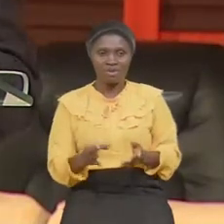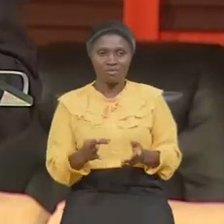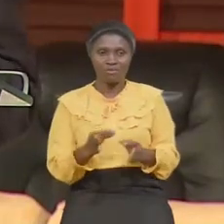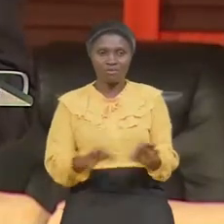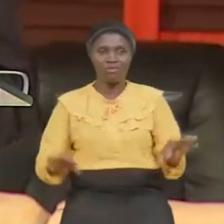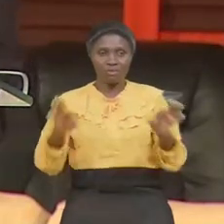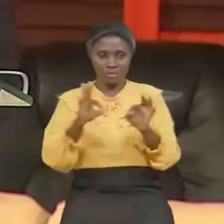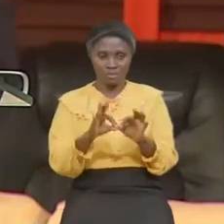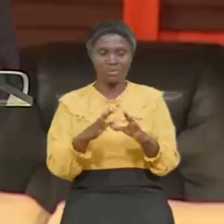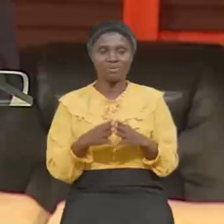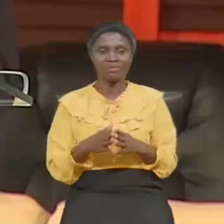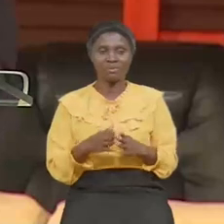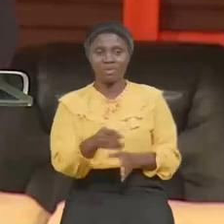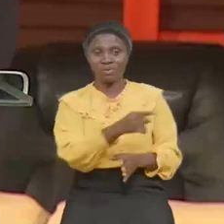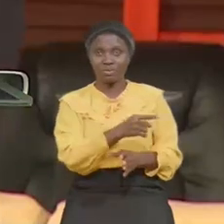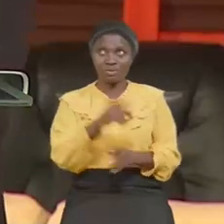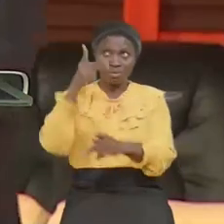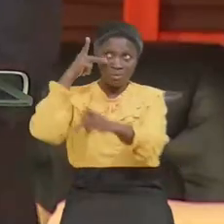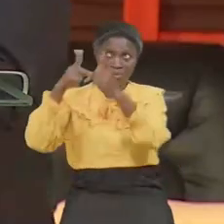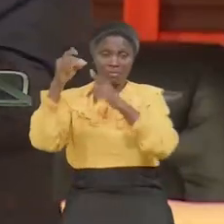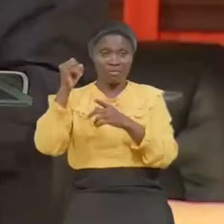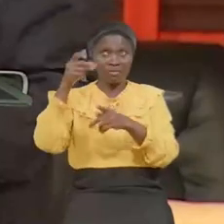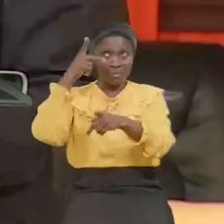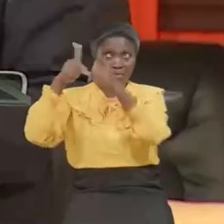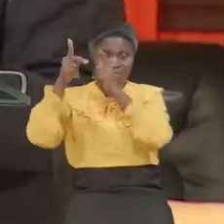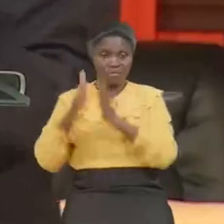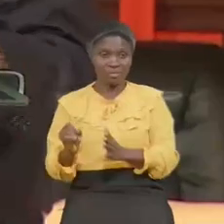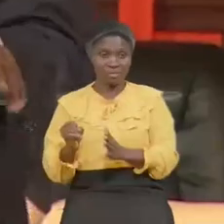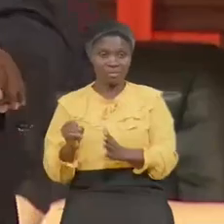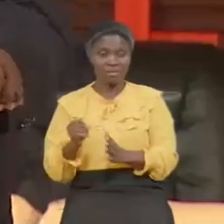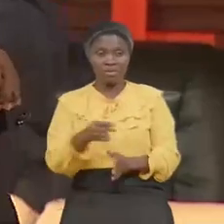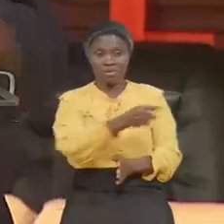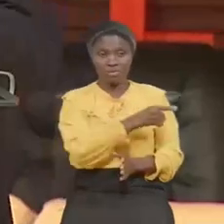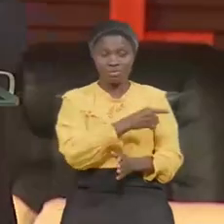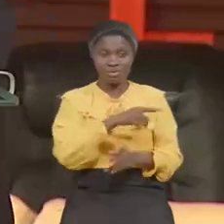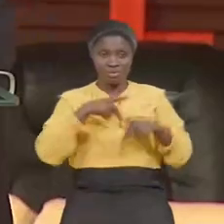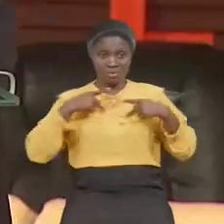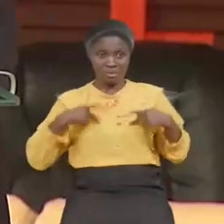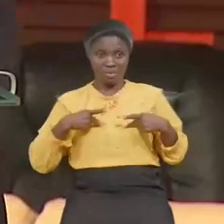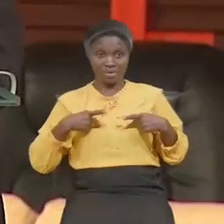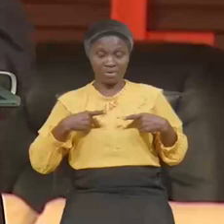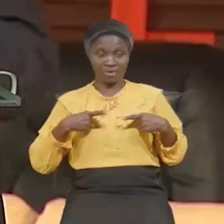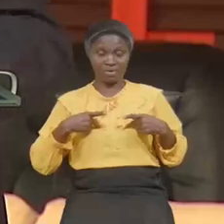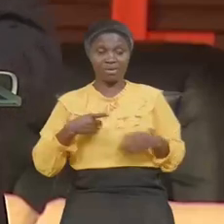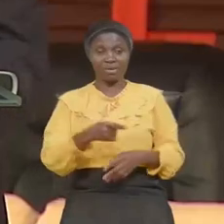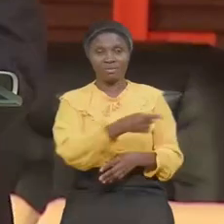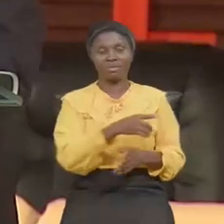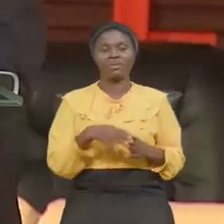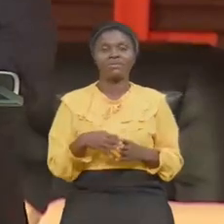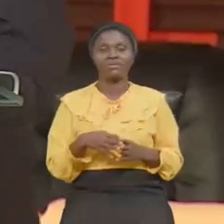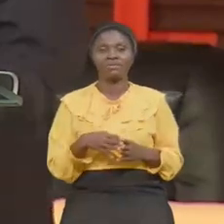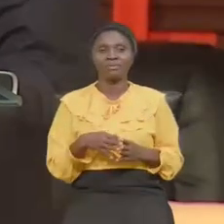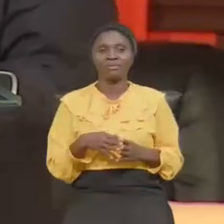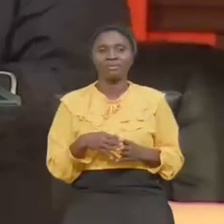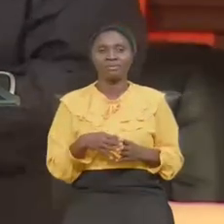Ces prophètes eux-mêmes, ces sacrificateurs eux-mêmes, qu'est-ce qui leur est arrivé en Malachie?